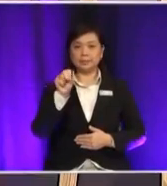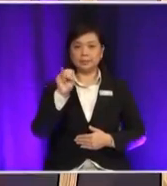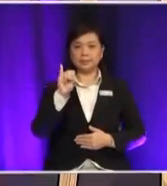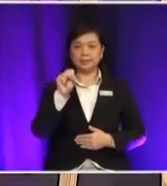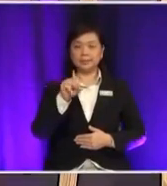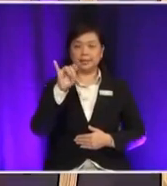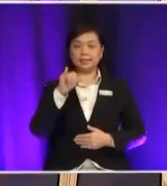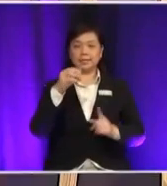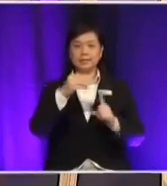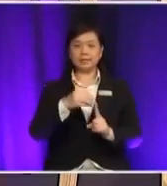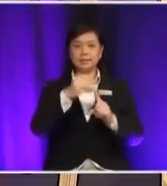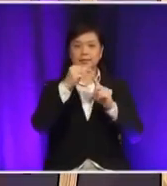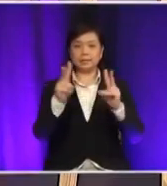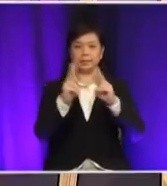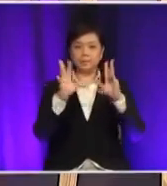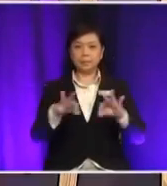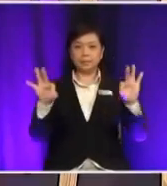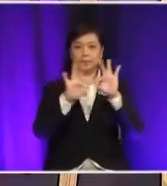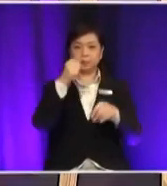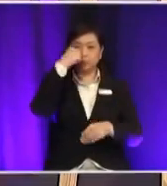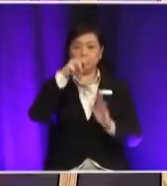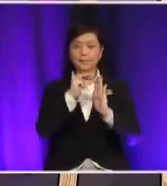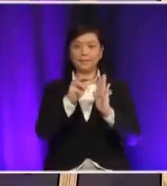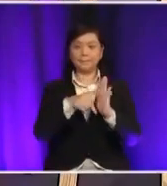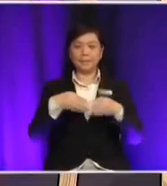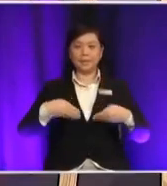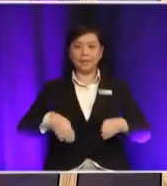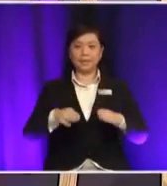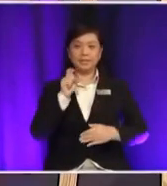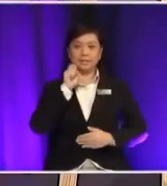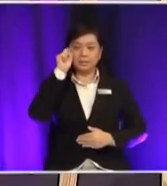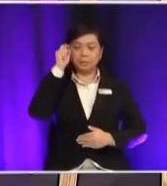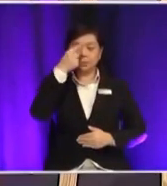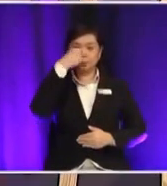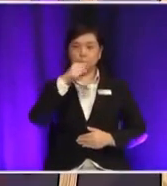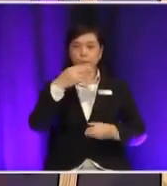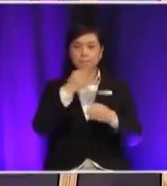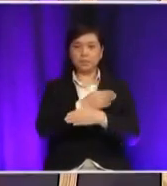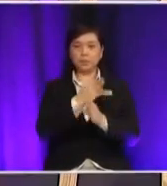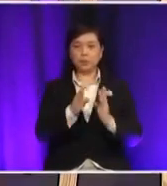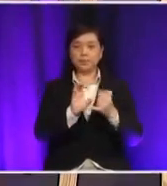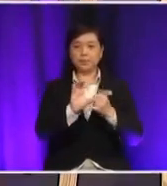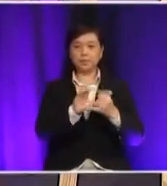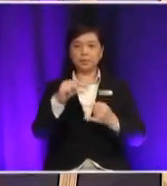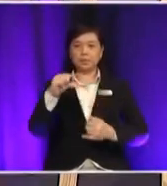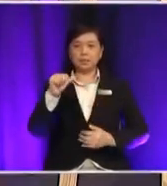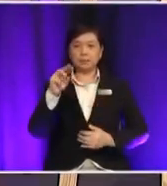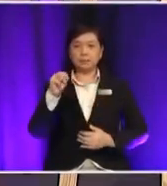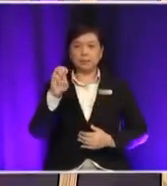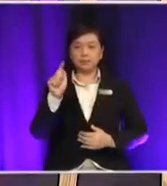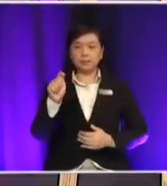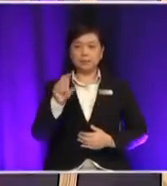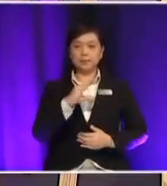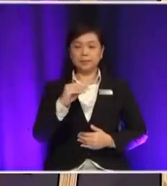sangat-sangat penting untuk pembiakan seks dimana kita hendak membentuk sel gamet ya sosial gamet ini satu